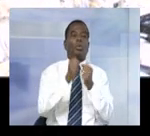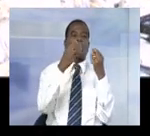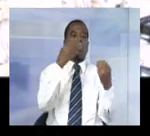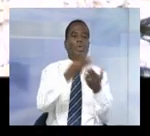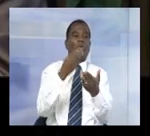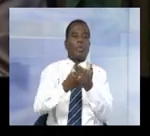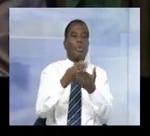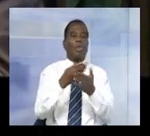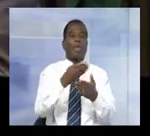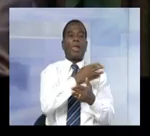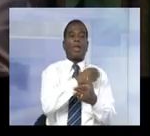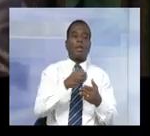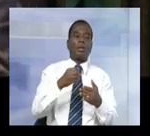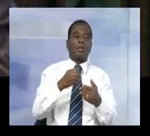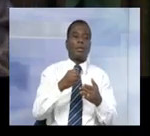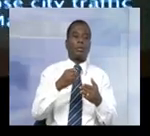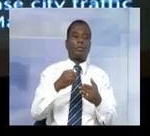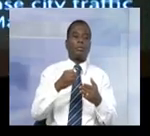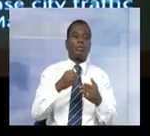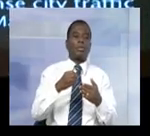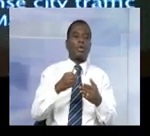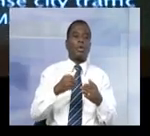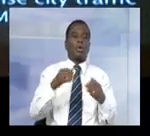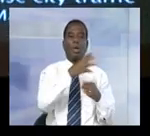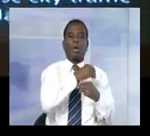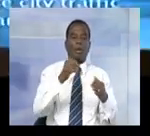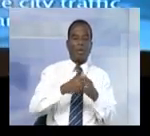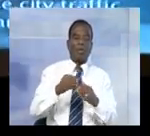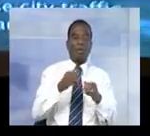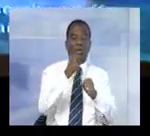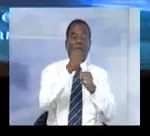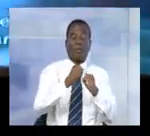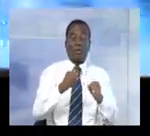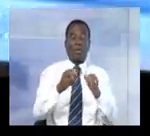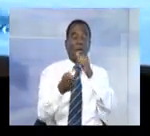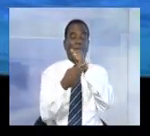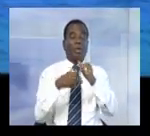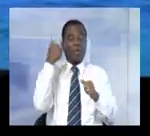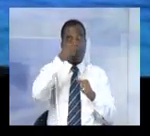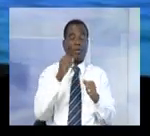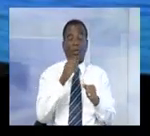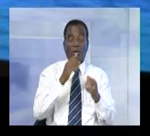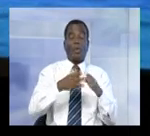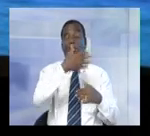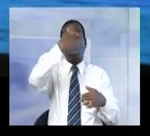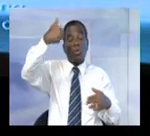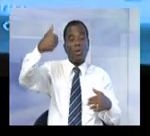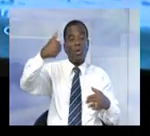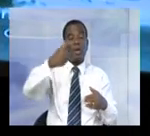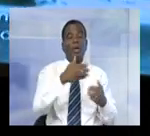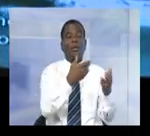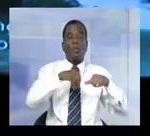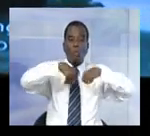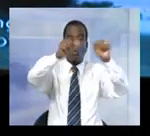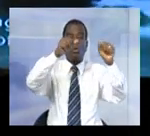à la mesure des attentes d'une Afrique émergente. En plus des performances de la banque, l'Afrique se porte mieux globalement et attend